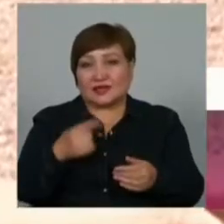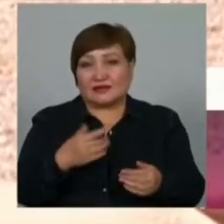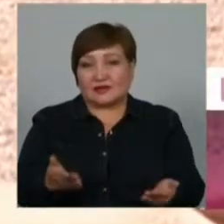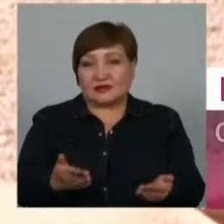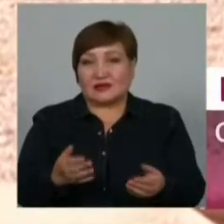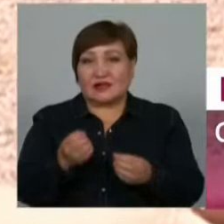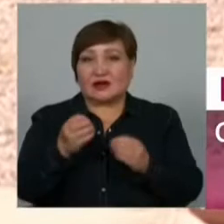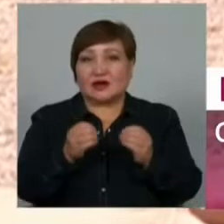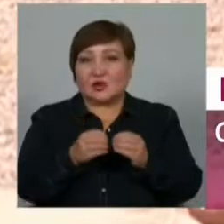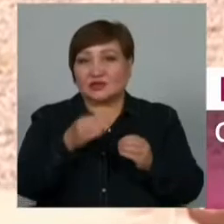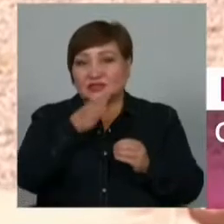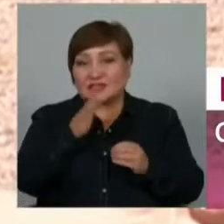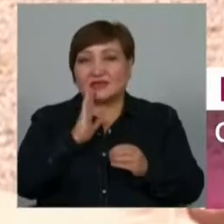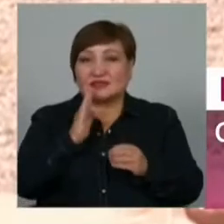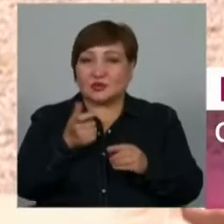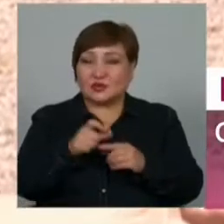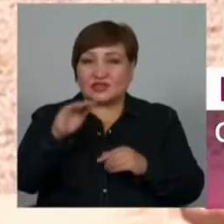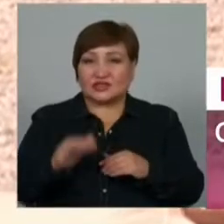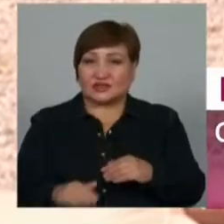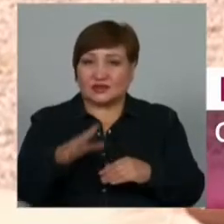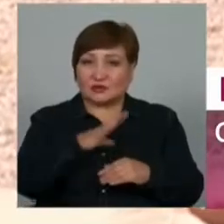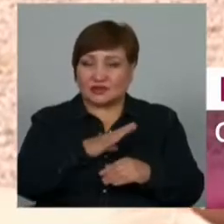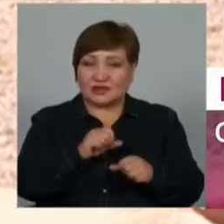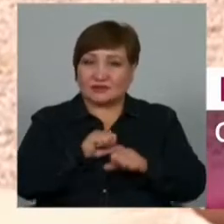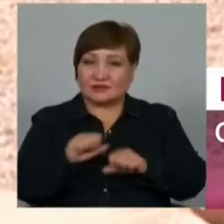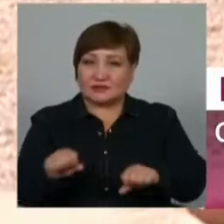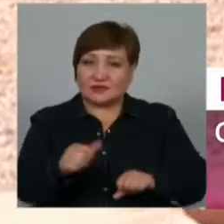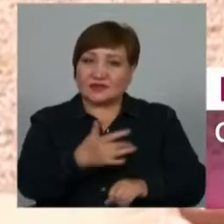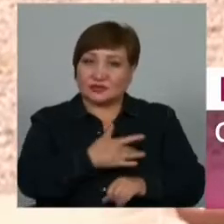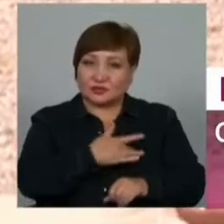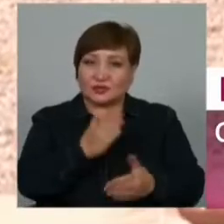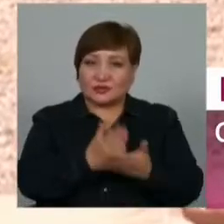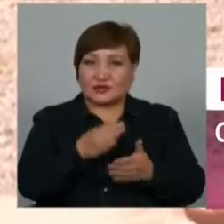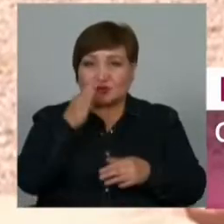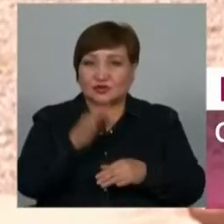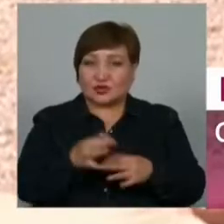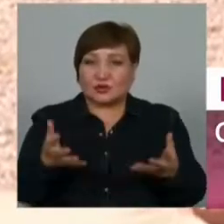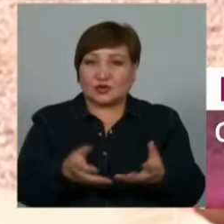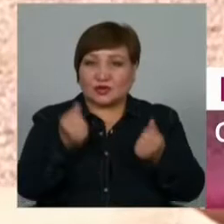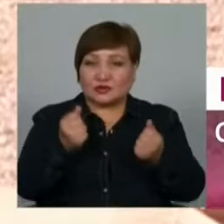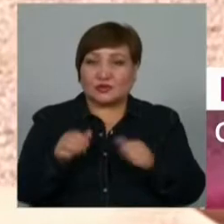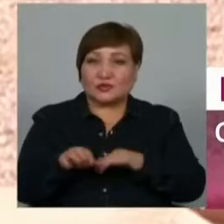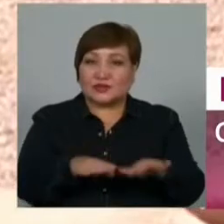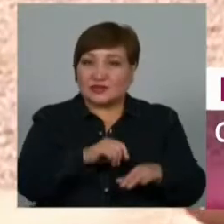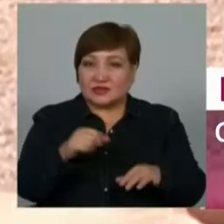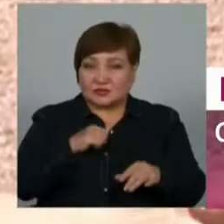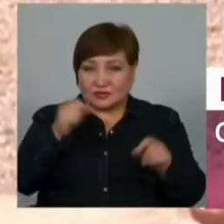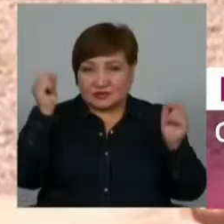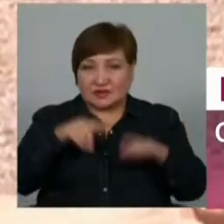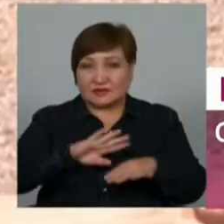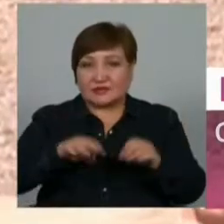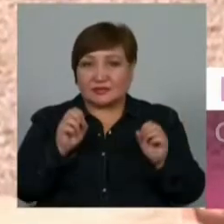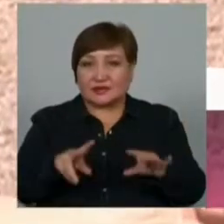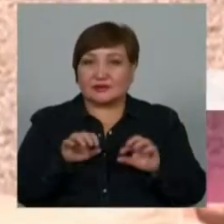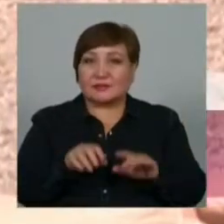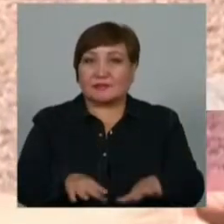Он жасар қыз өте кішкентай болса да батыл жүректі деп айтуға болады. Ол құтқару қызметінің барлық ережелерін меңгергендей өзі кәсіби түрде әрекет еткен.